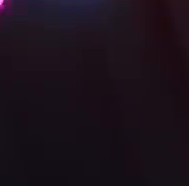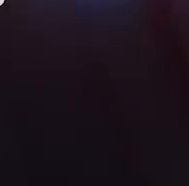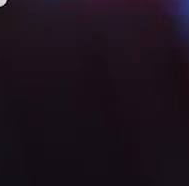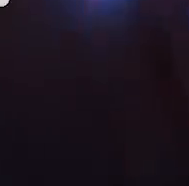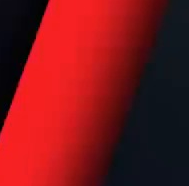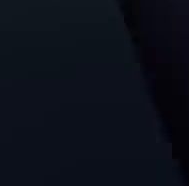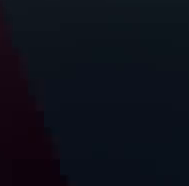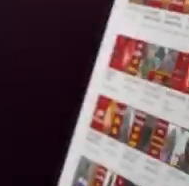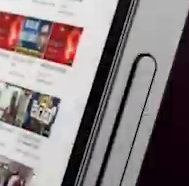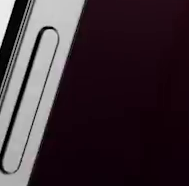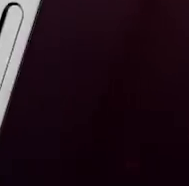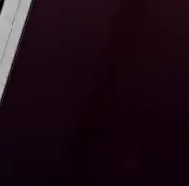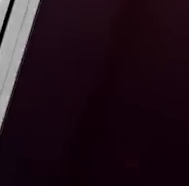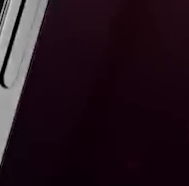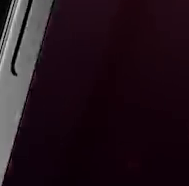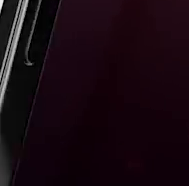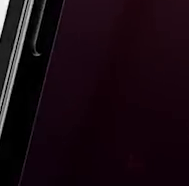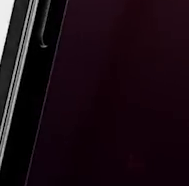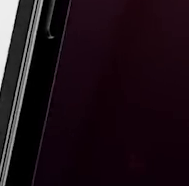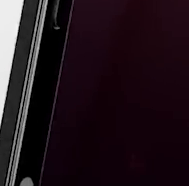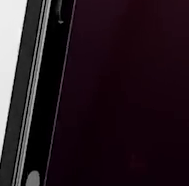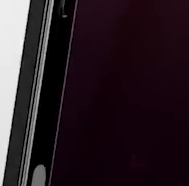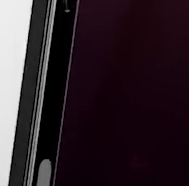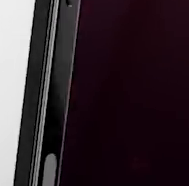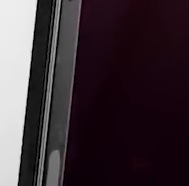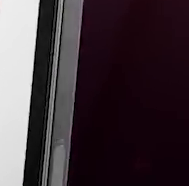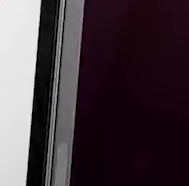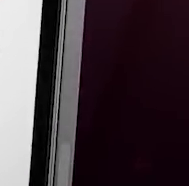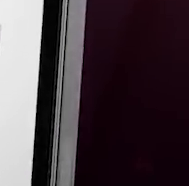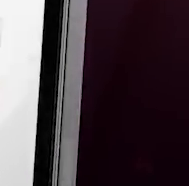උවත් සලකුණ Newsfirst YouTube channel එක